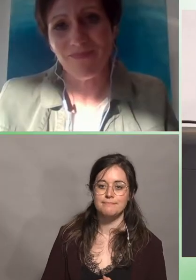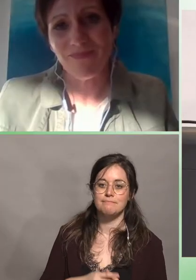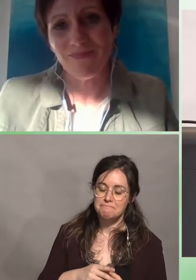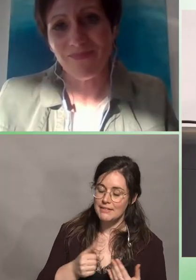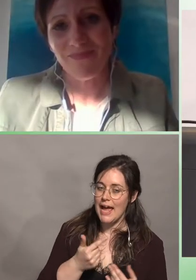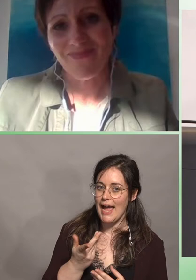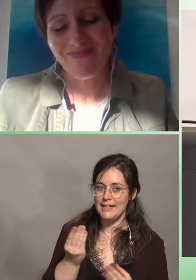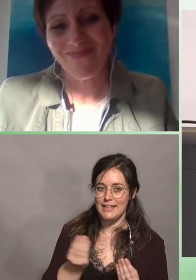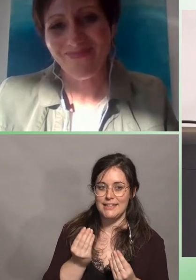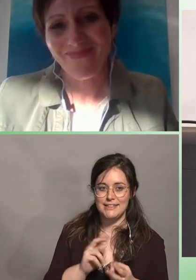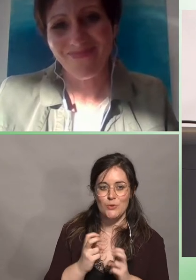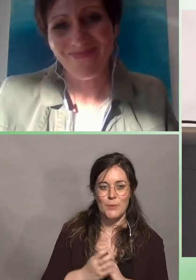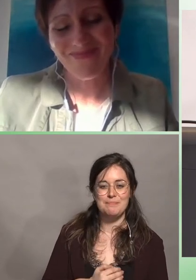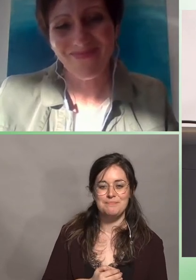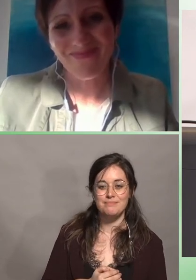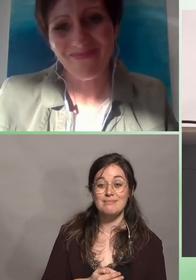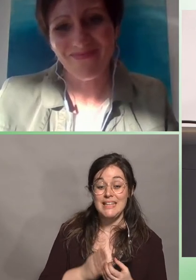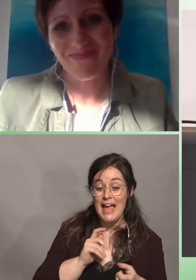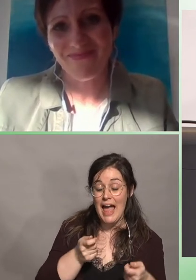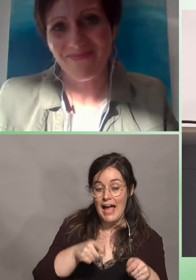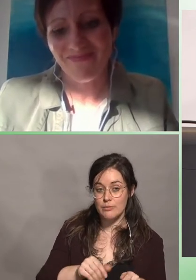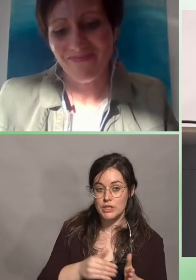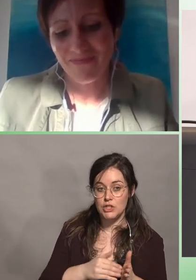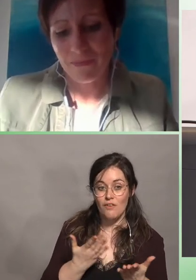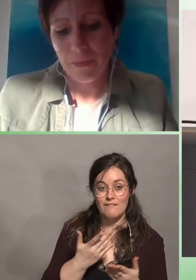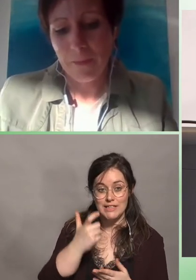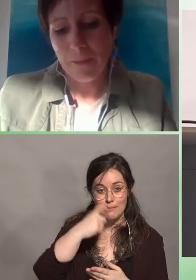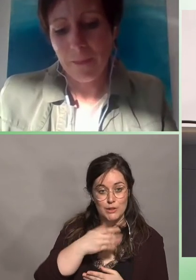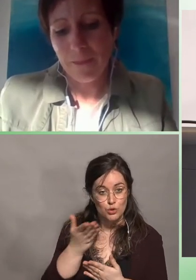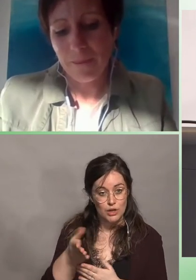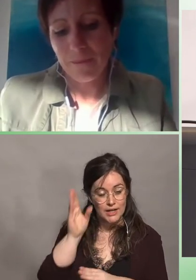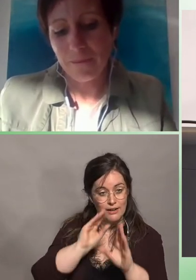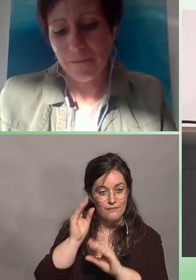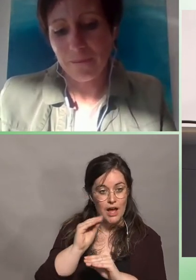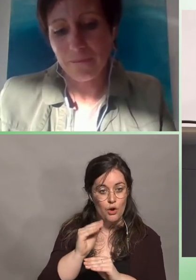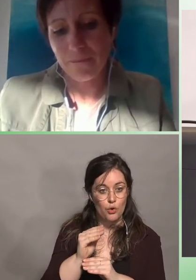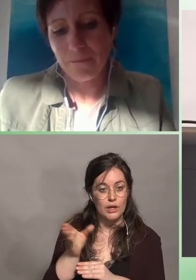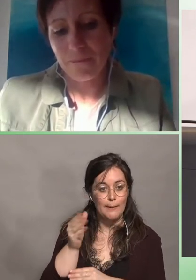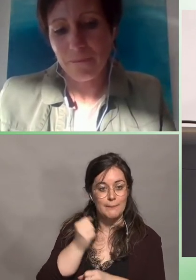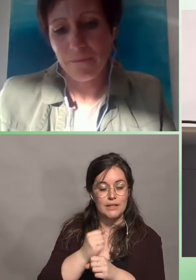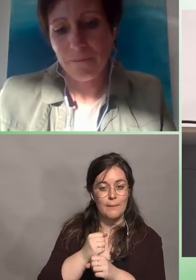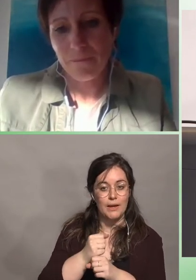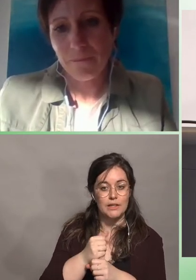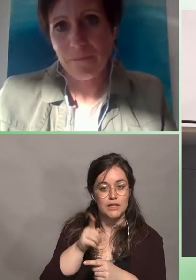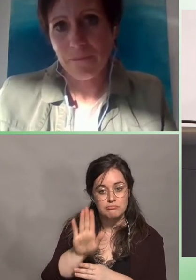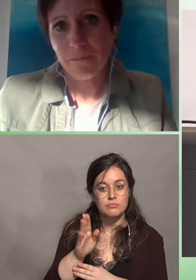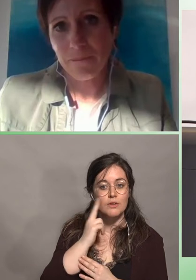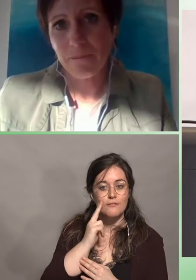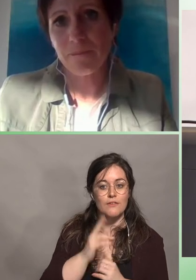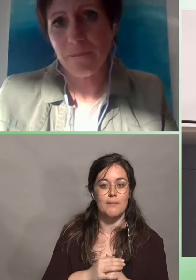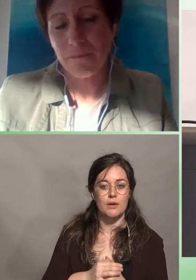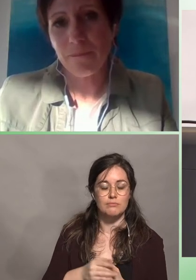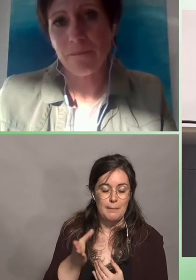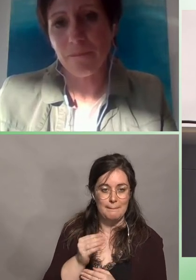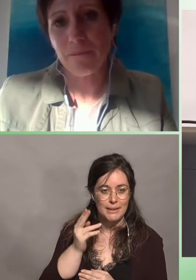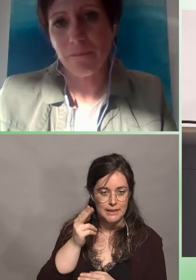sich einiges getan. Abschließend noch, welche persönlichen Erfahrungen haben Sie mit Mitarbeiterinnen und Mitarbeitern bei Ihnen im Unternehmen